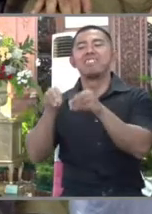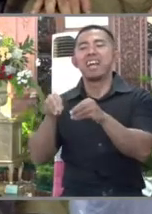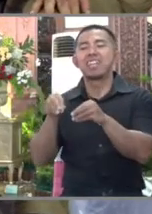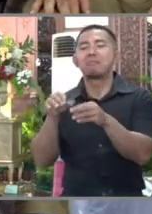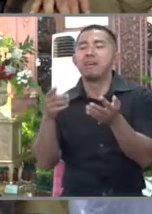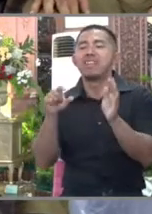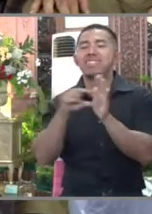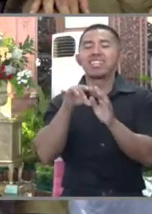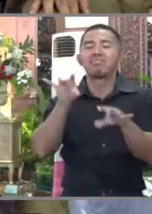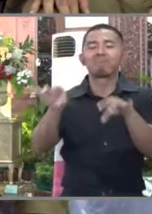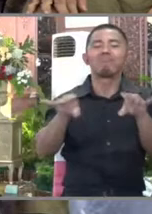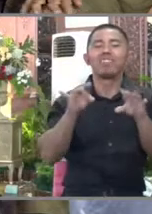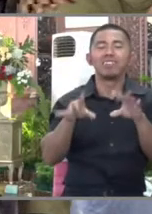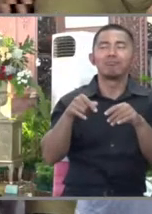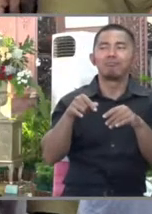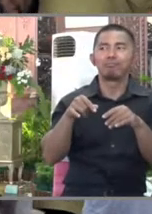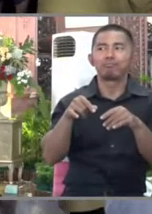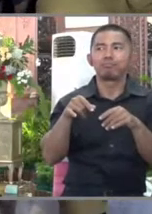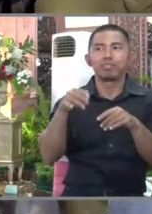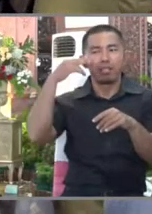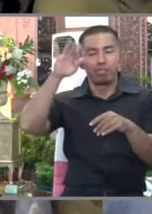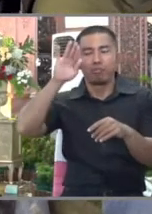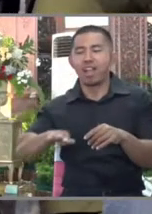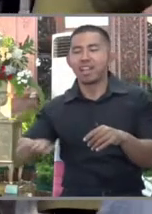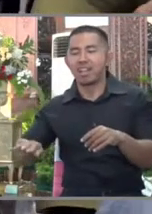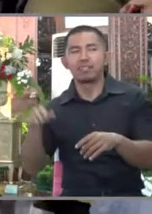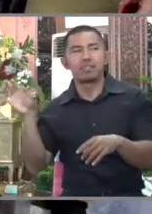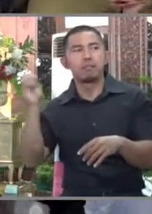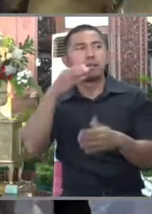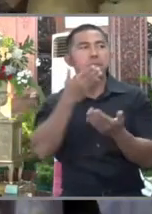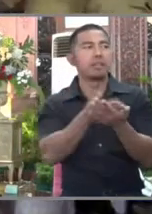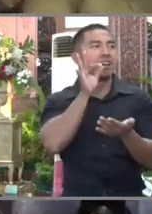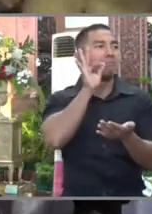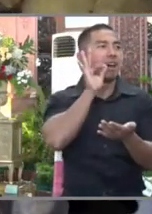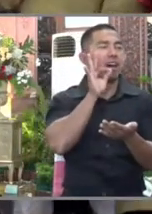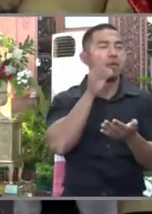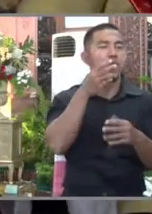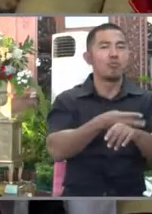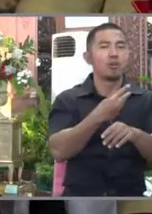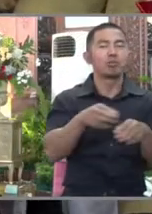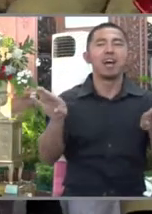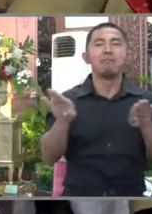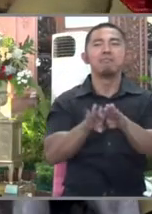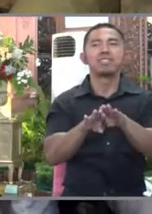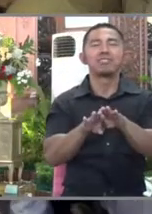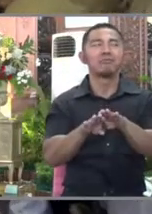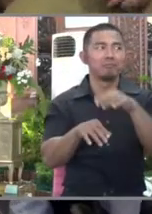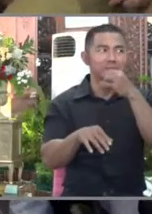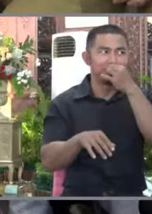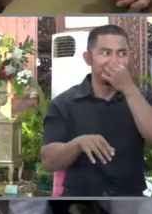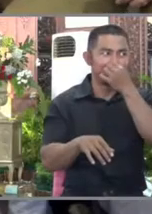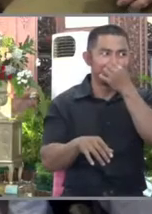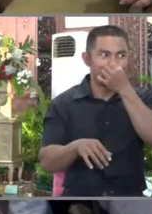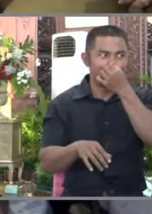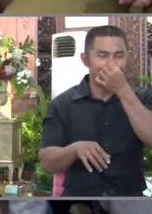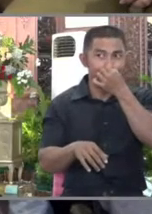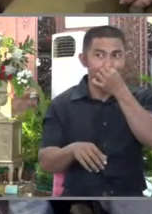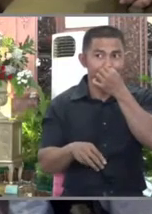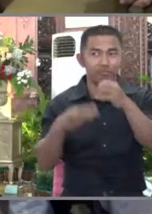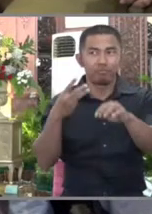kita. Ibu, saya mohon maaf karena waktunya sudah habis. Kesempatan berikutnya tanggapan